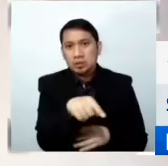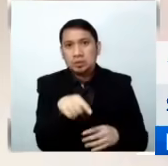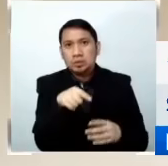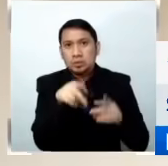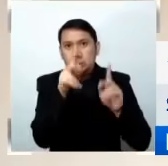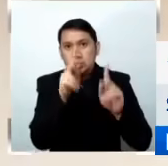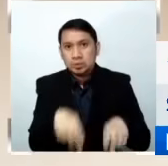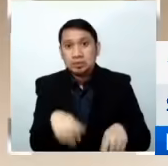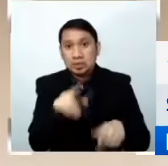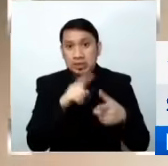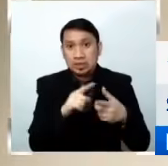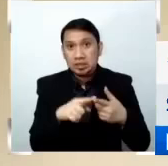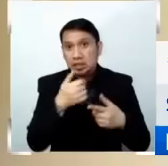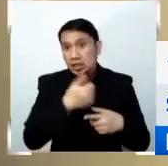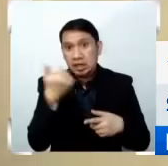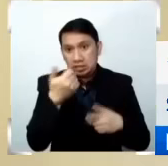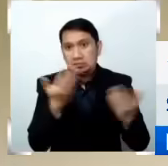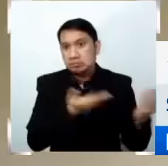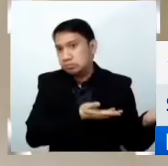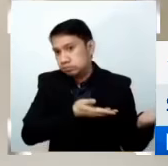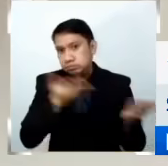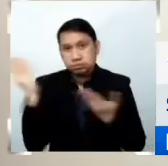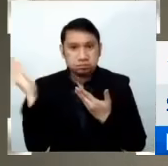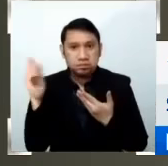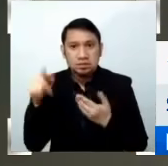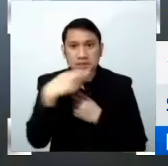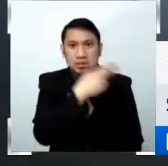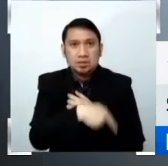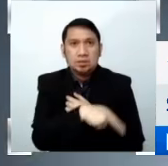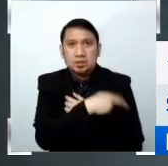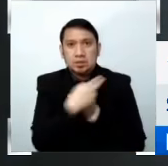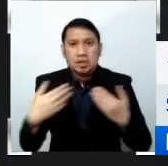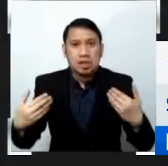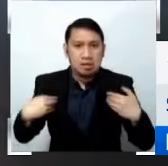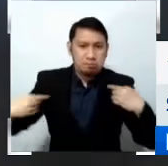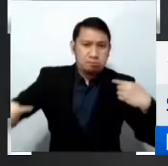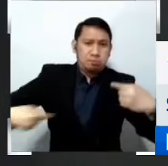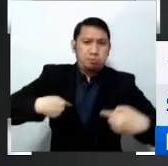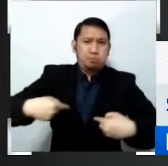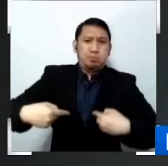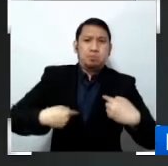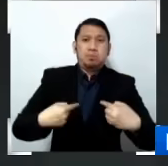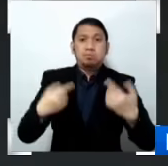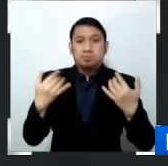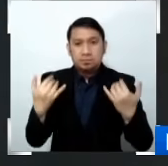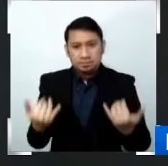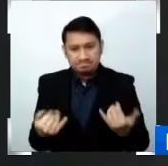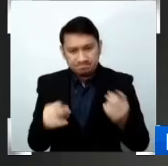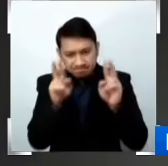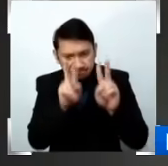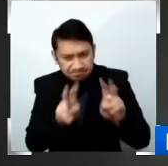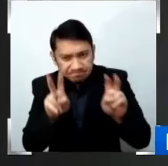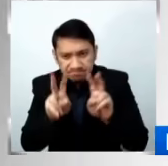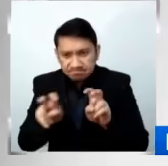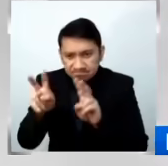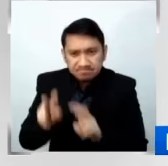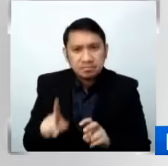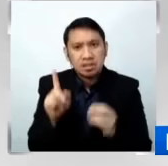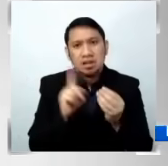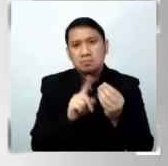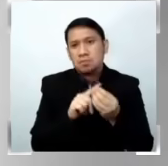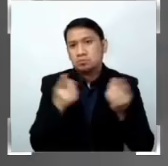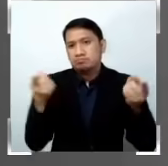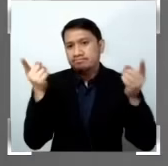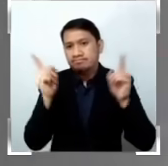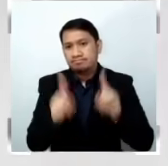sa ospital ang dalawa na nagtamo ng malulubhang tama sa katawan. Patuloy ang investigasyon ng mga otoridad sa nangyaring